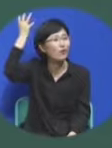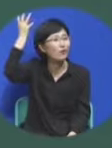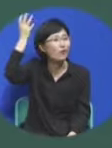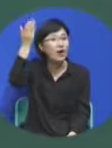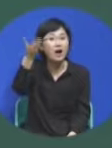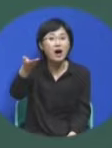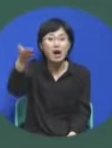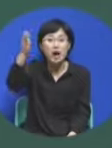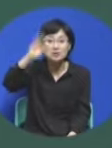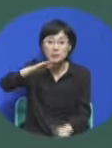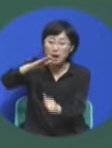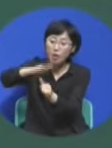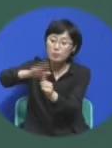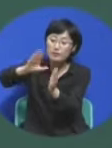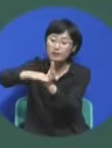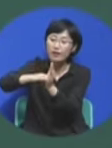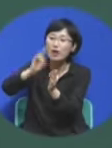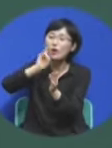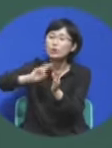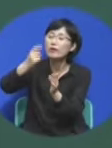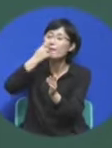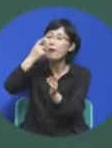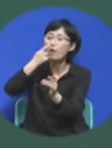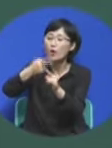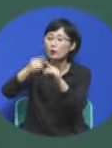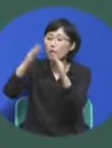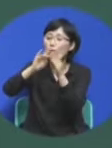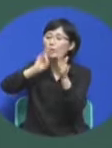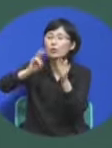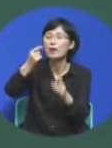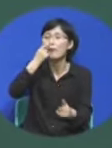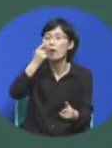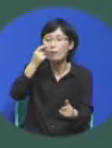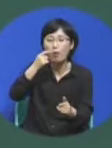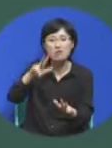我在主日学听了什么样的讲道是想不起来. 근데요, 주일학교 때 배웠던 노래는 지금도 제가 생각이 나요.